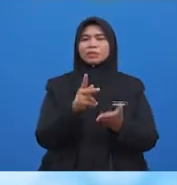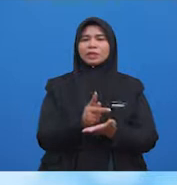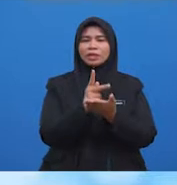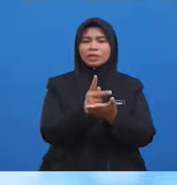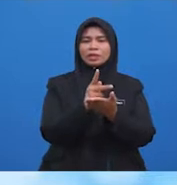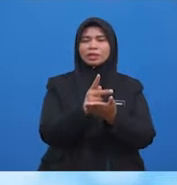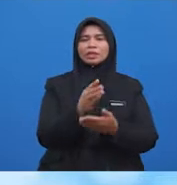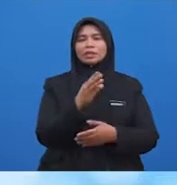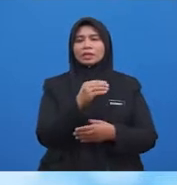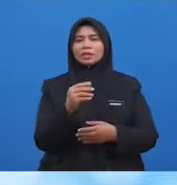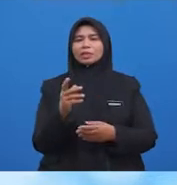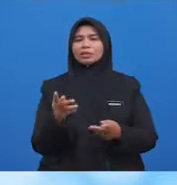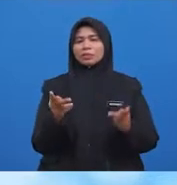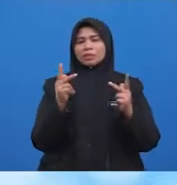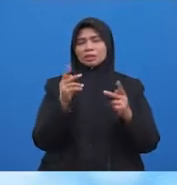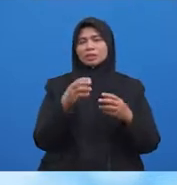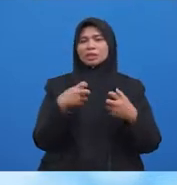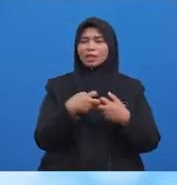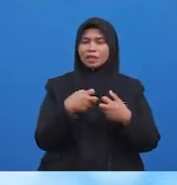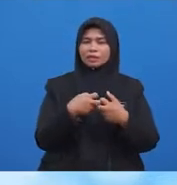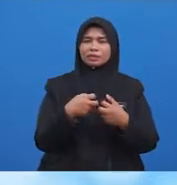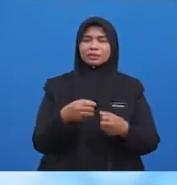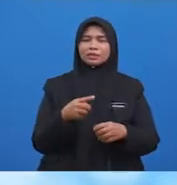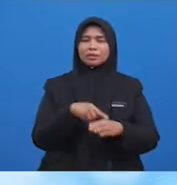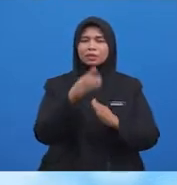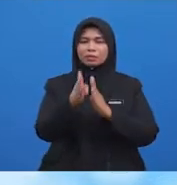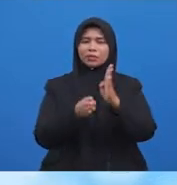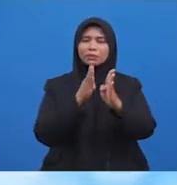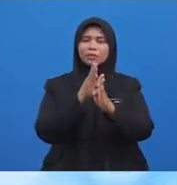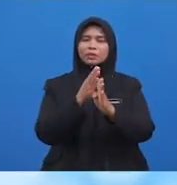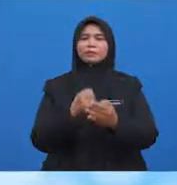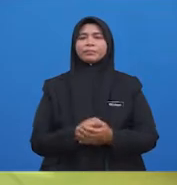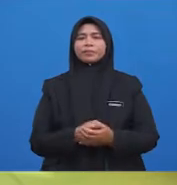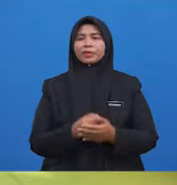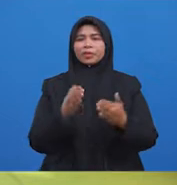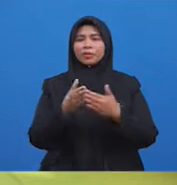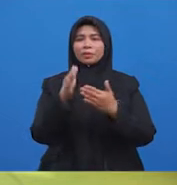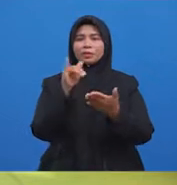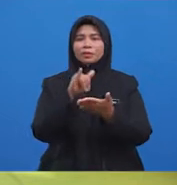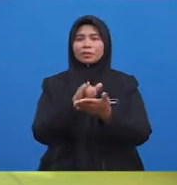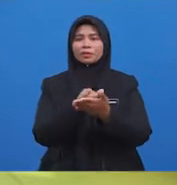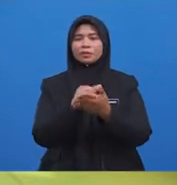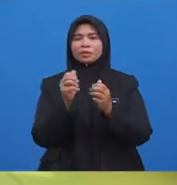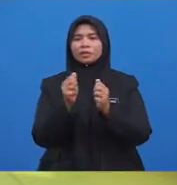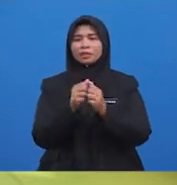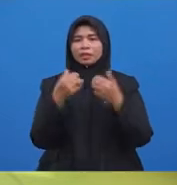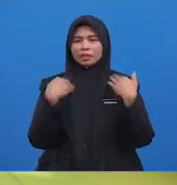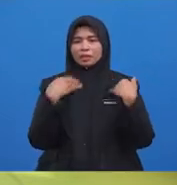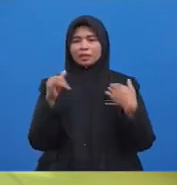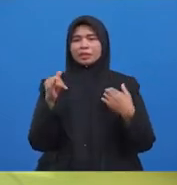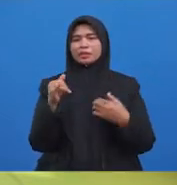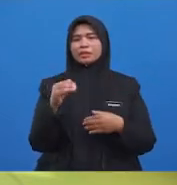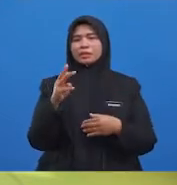dan kalian puasa elektrik di bumi oleh itu dengan adanya